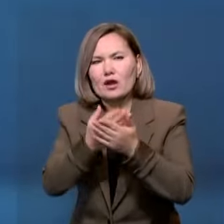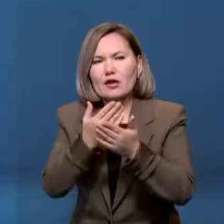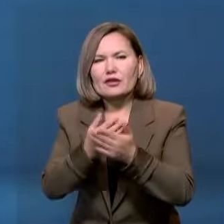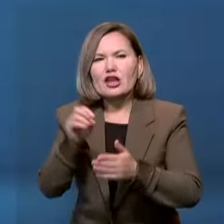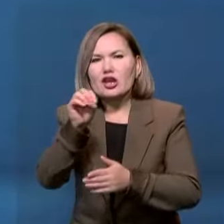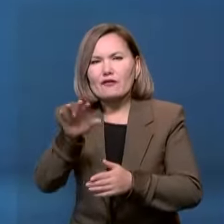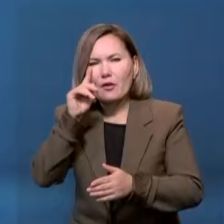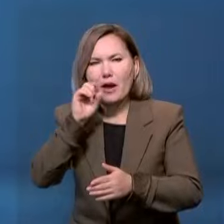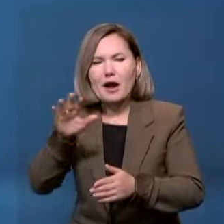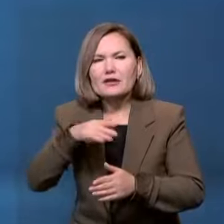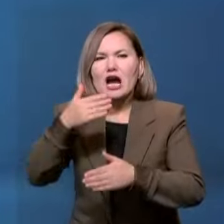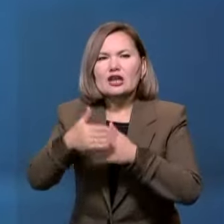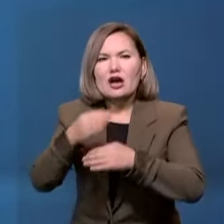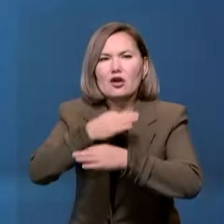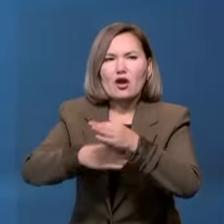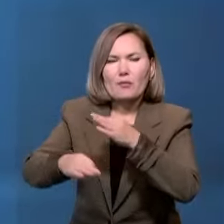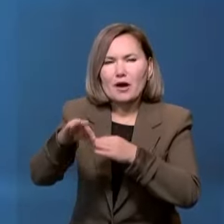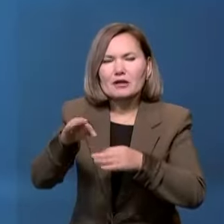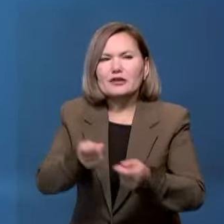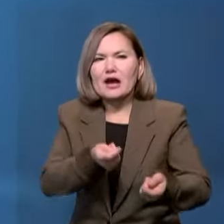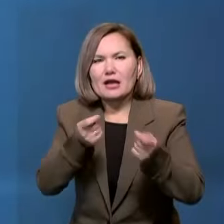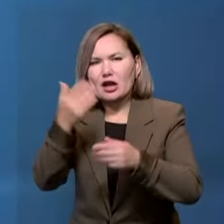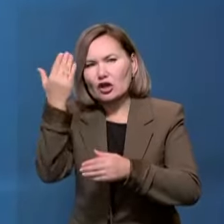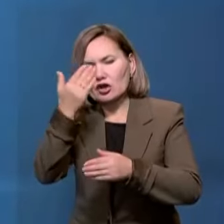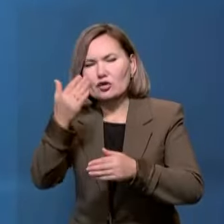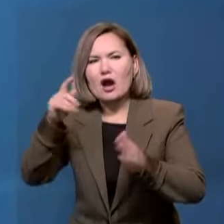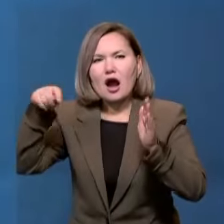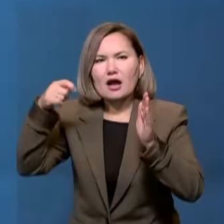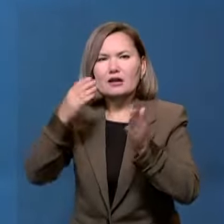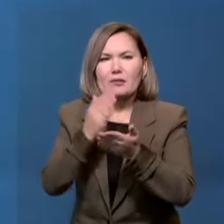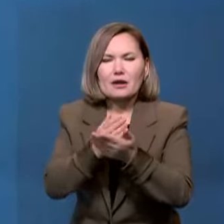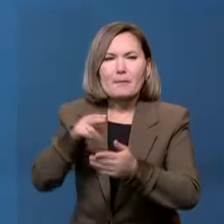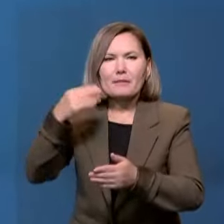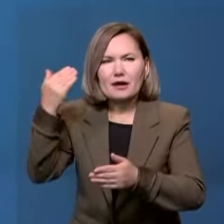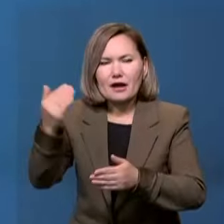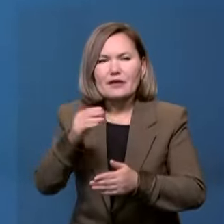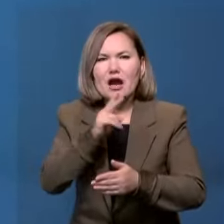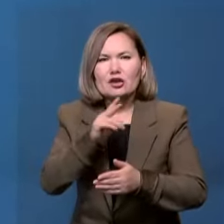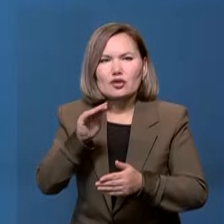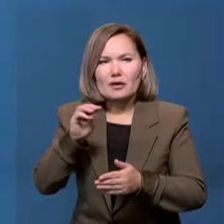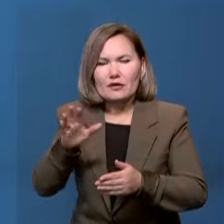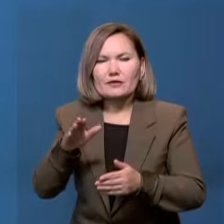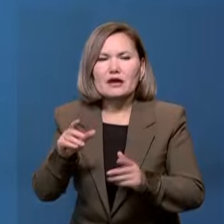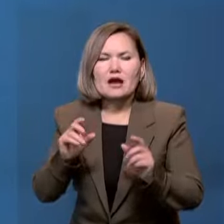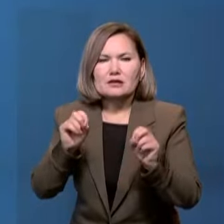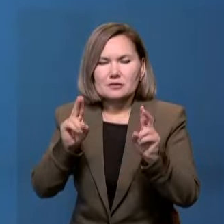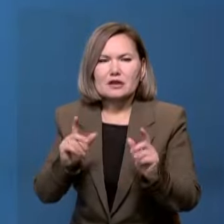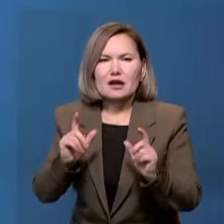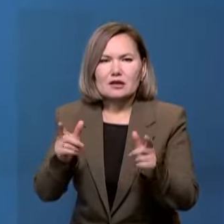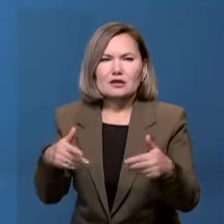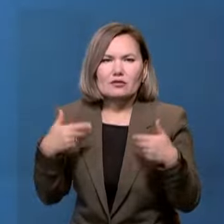Европа, Азия және таяу Шығыстан келген кино картиналар да бар. Шараға орай президент Қасым-Жомарт Тоқаев арнайы құттықтау хатын